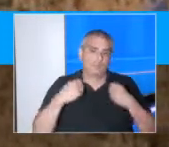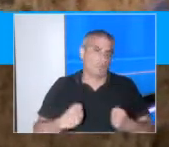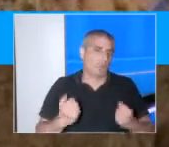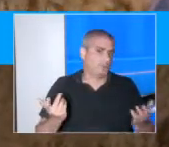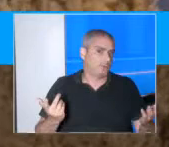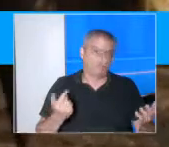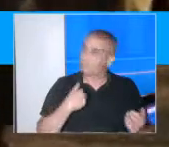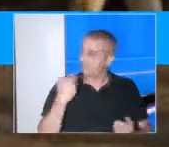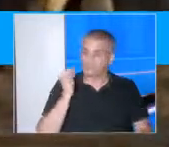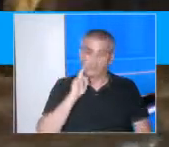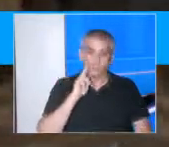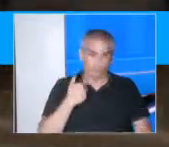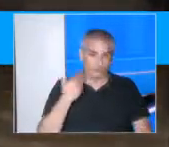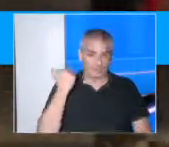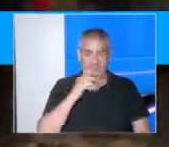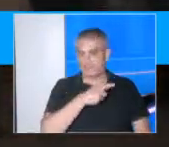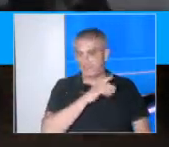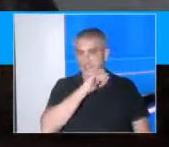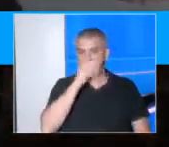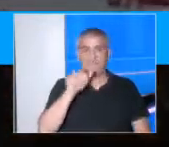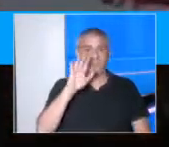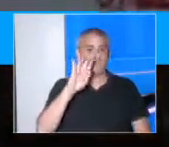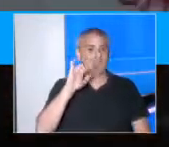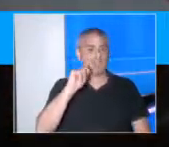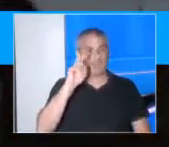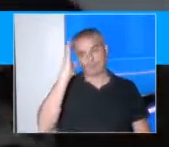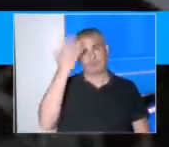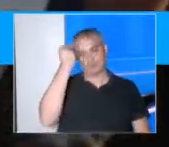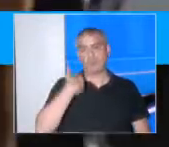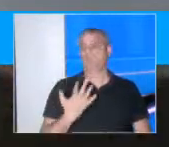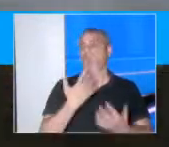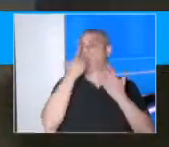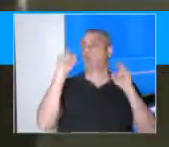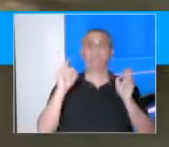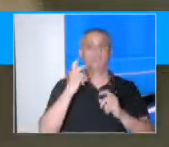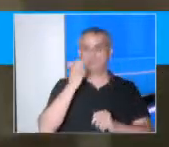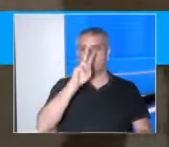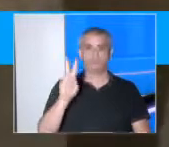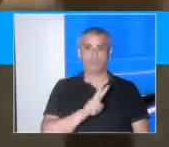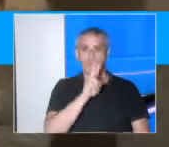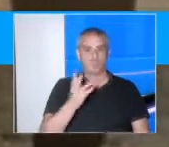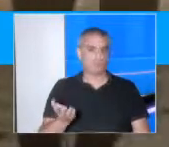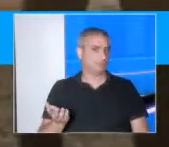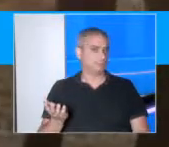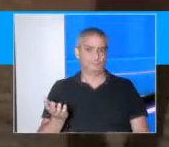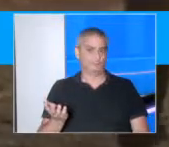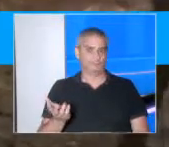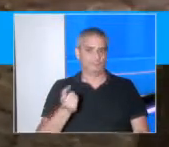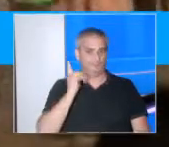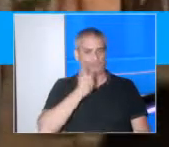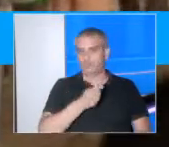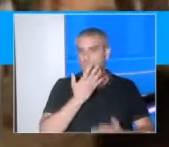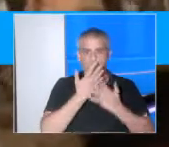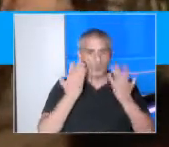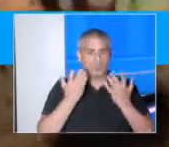הביטחונית. אני ביום שישי הייתי בגבעת אביתר, כולם שכחו, אבל נשמתי גז מדמיע במשך כמעט שעתיים, וההנחיות שם מאוד